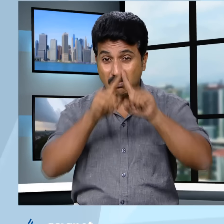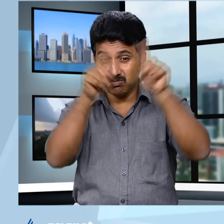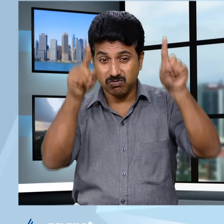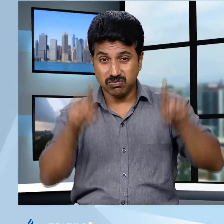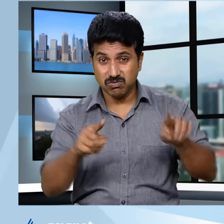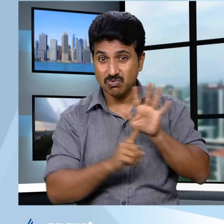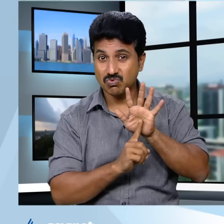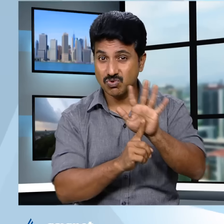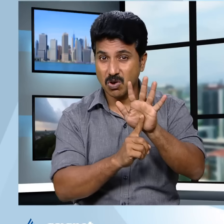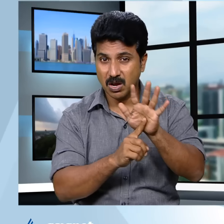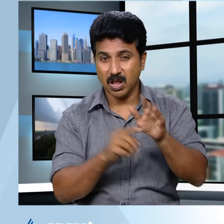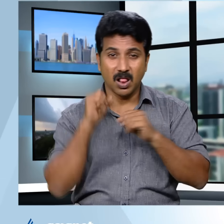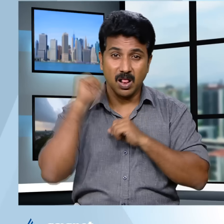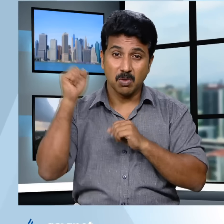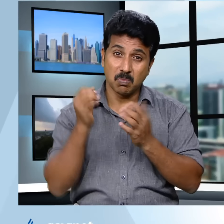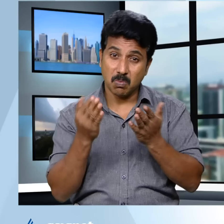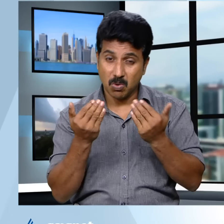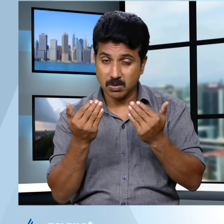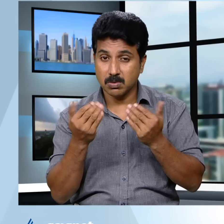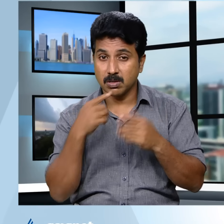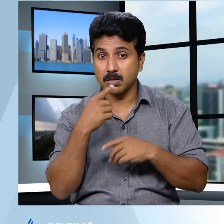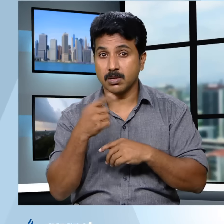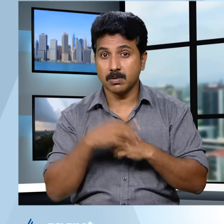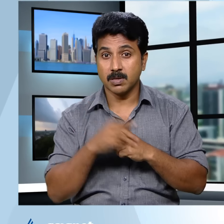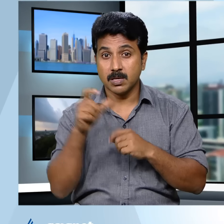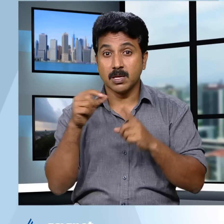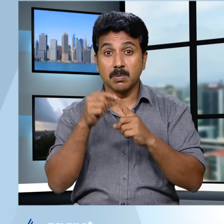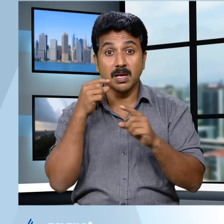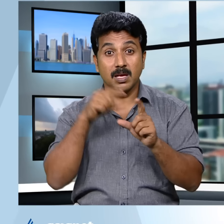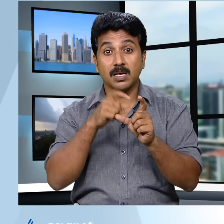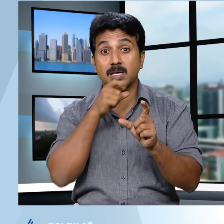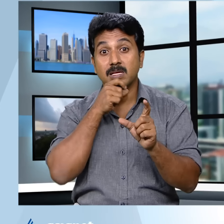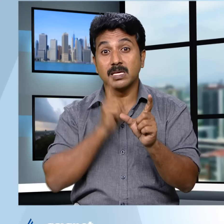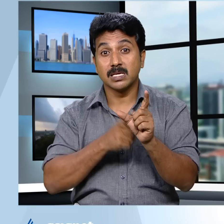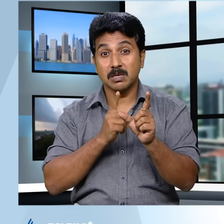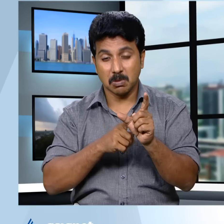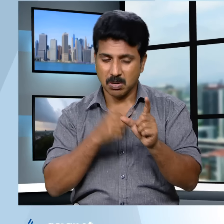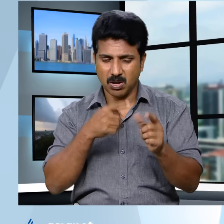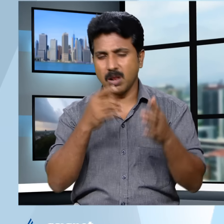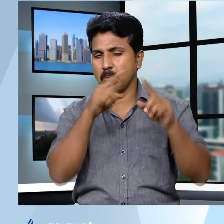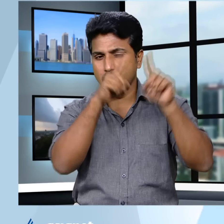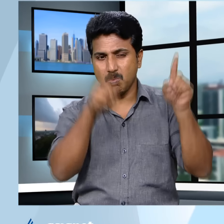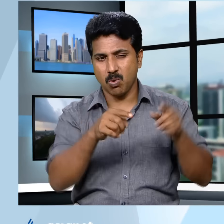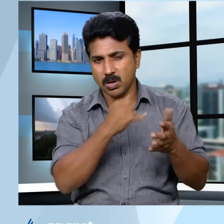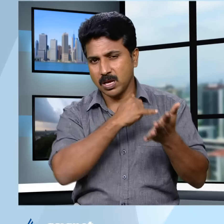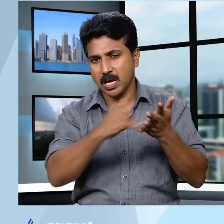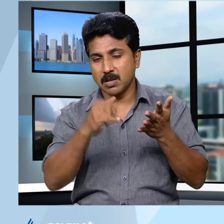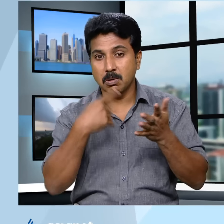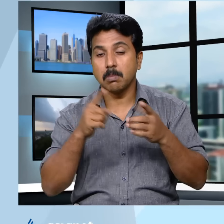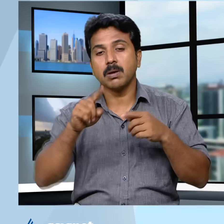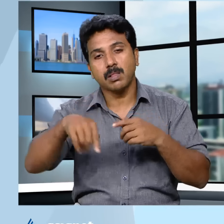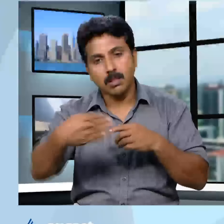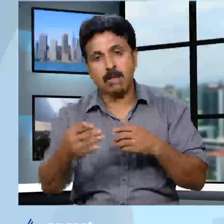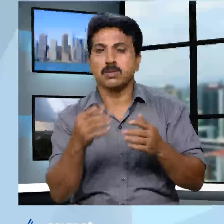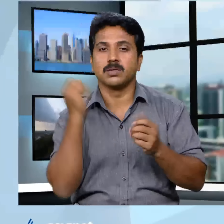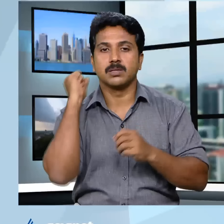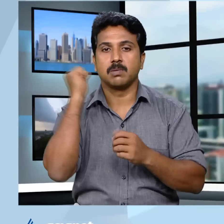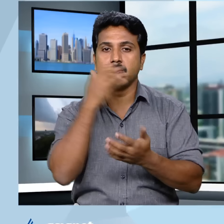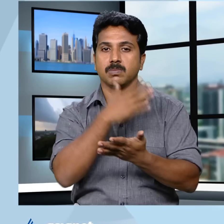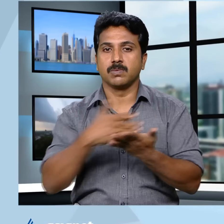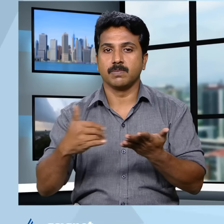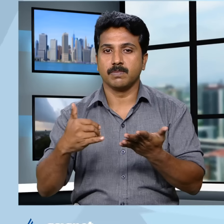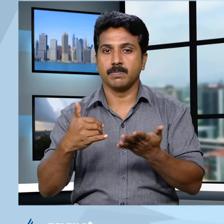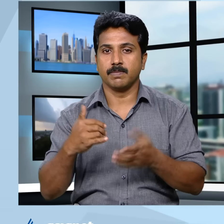പ്രതിഷേധിച്ചത്. ബോർഡ് മാറ്റണമെന്ന സിപിഎം ആവശ്യം ദമ്പതികൾ തള്ളി. പിന്നീട് അവർ സമരം അവസാനിപ്പിച്ചു.